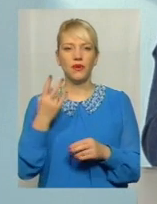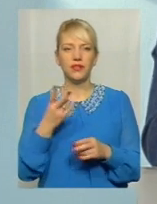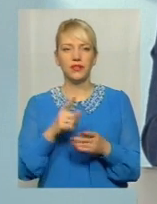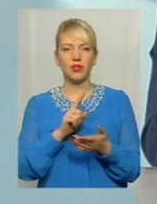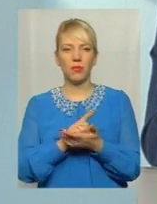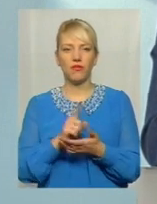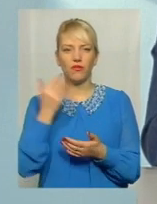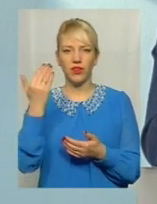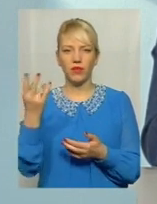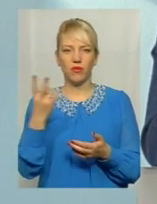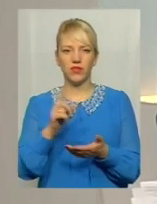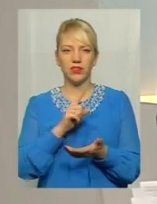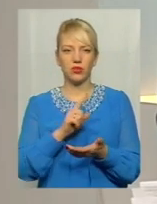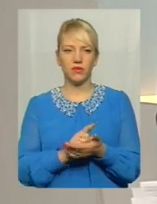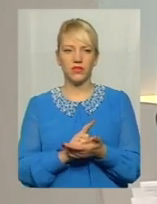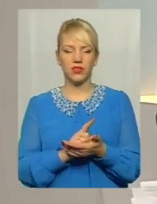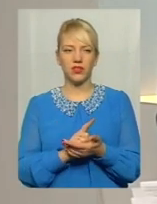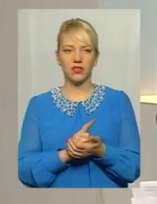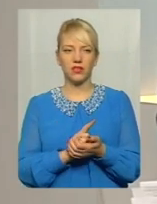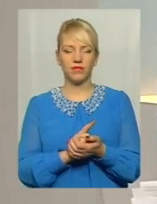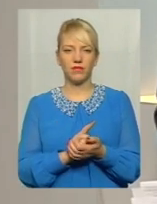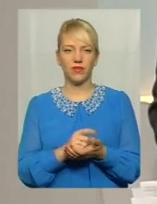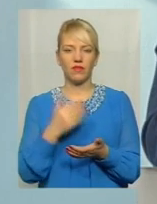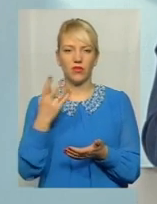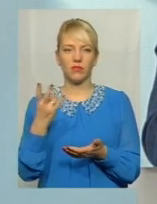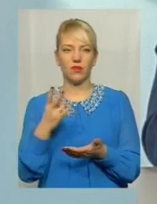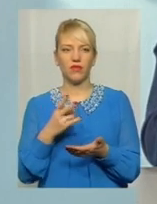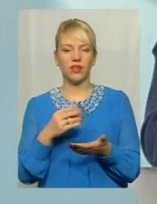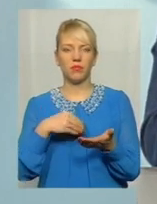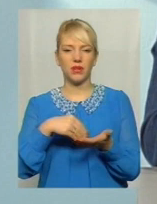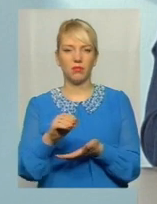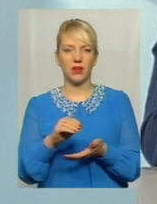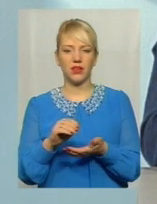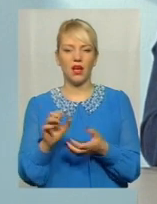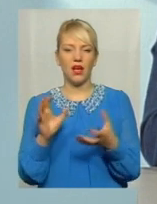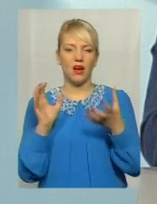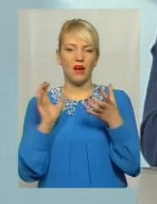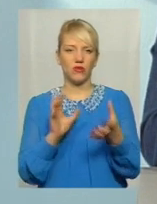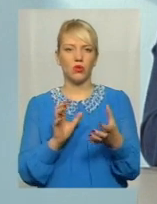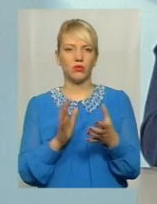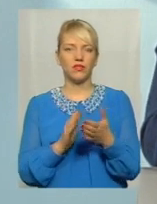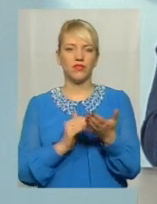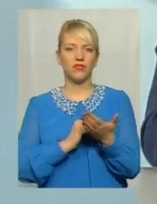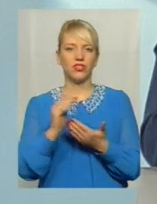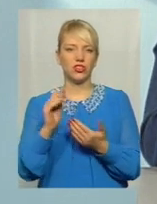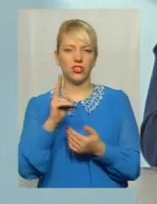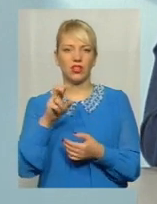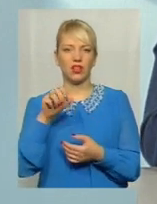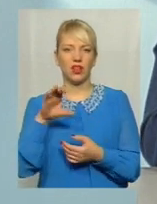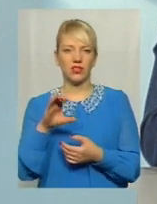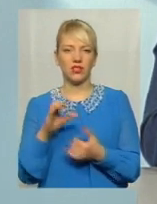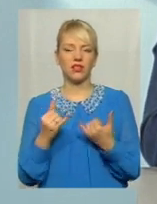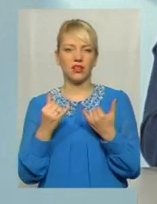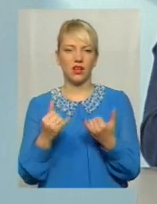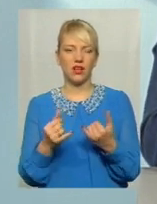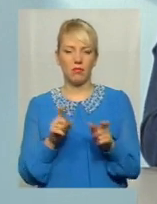вони повинні придбати... Технічний стан. Ні, вони повинні придбати автобуси більш високого класу для пасажирів міськості.